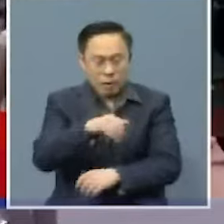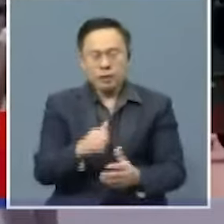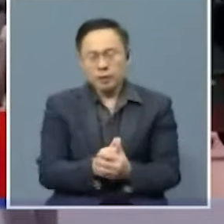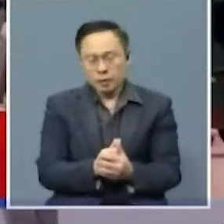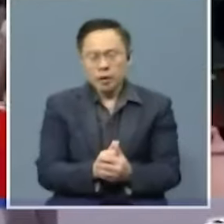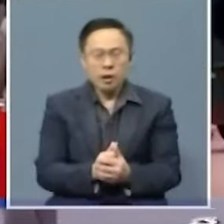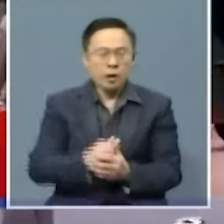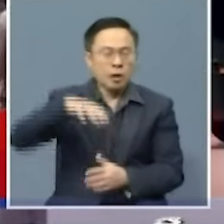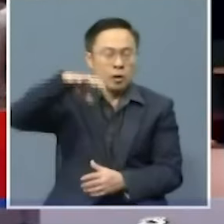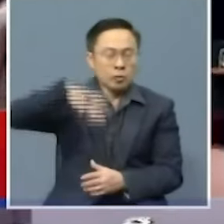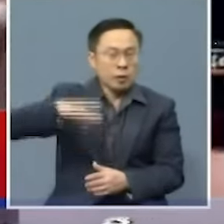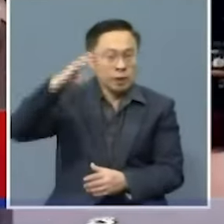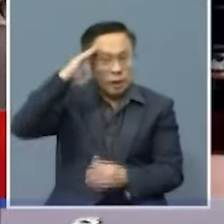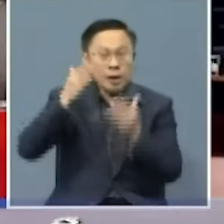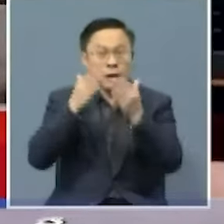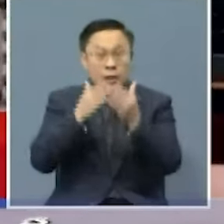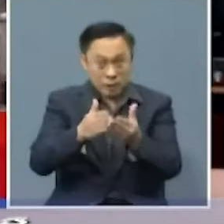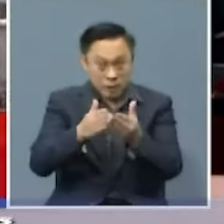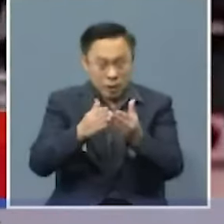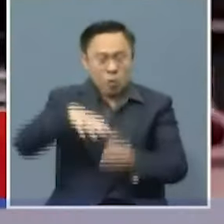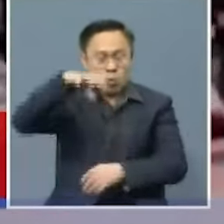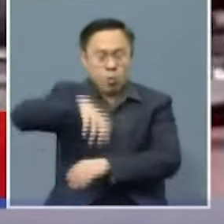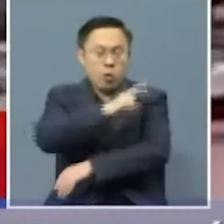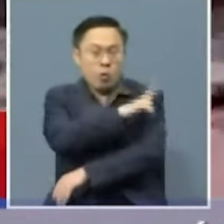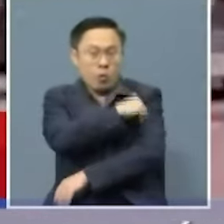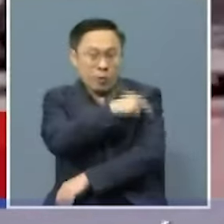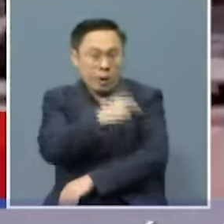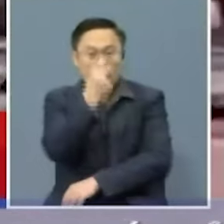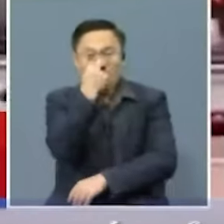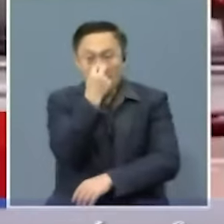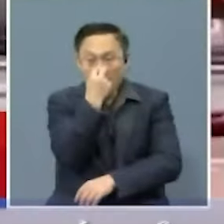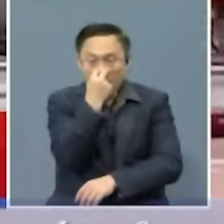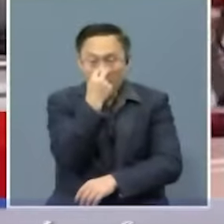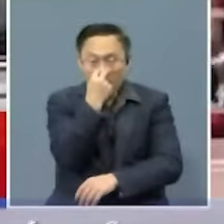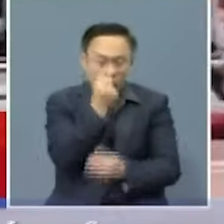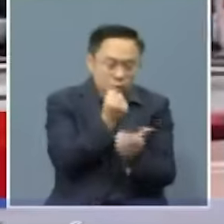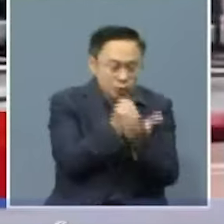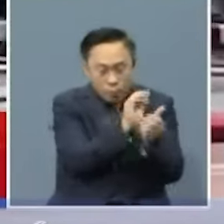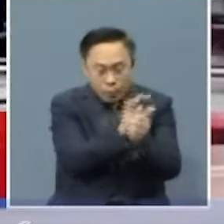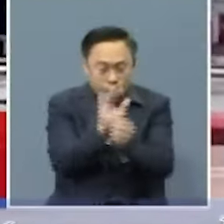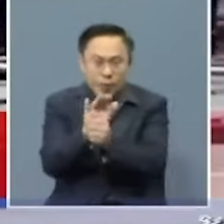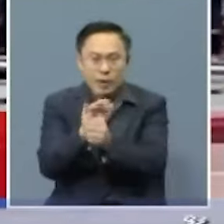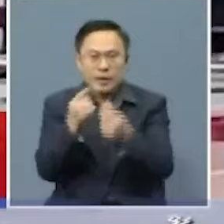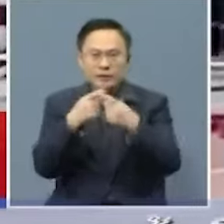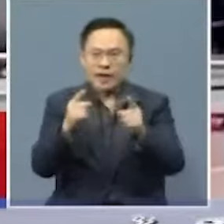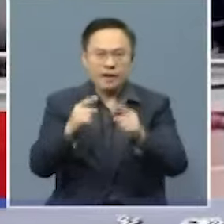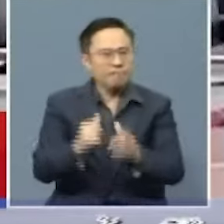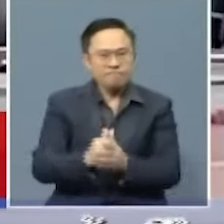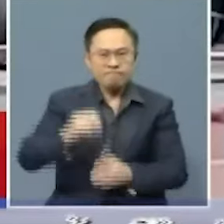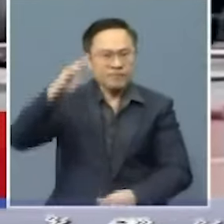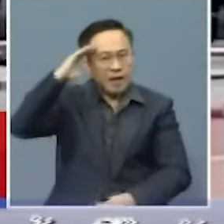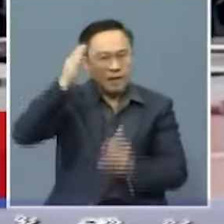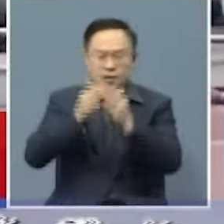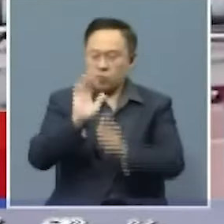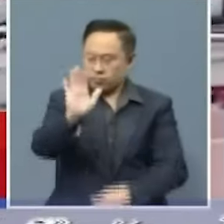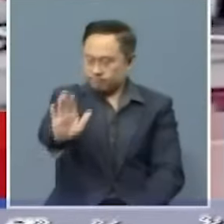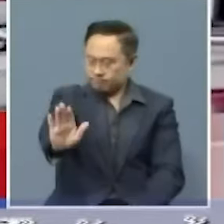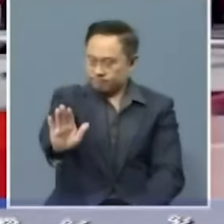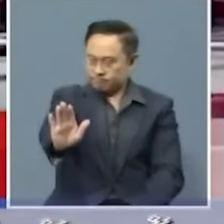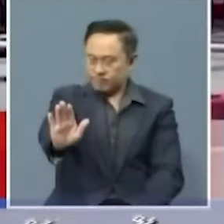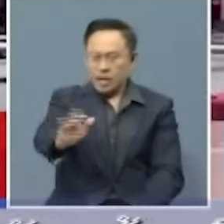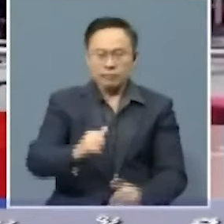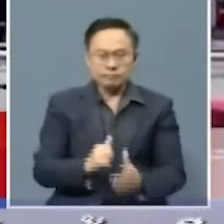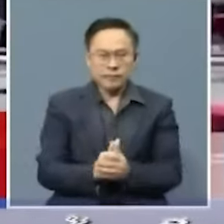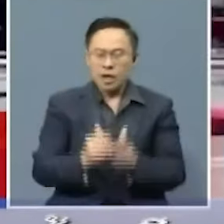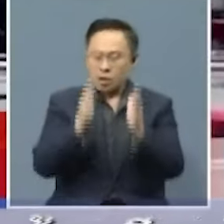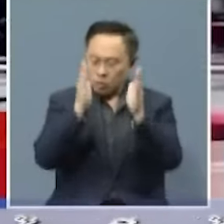ในพื้นที่ทุกหน่วยงานระดมกำลังกันเข้าไปช่วยเหลือแต่ว่าถูกเจ้าหน้าที่ทหารเรือห้ามเข้าไปในพื้นที่เกิดเหตุกัน